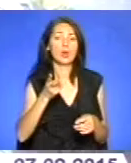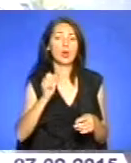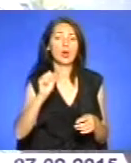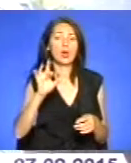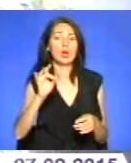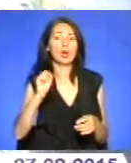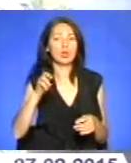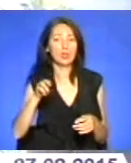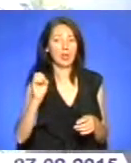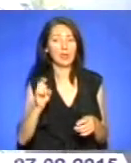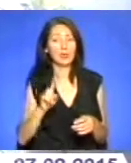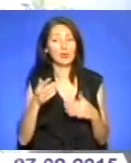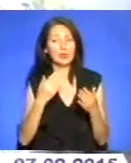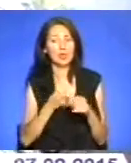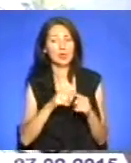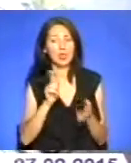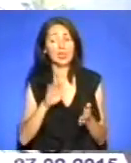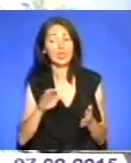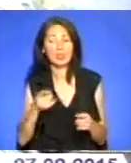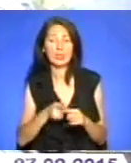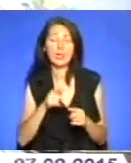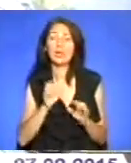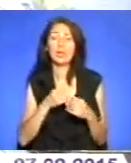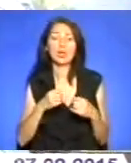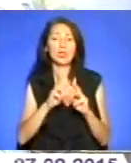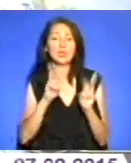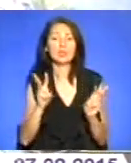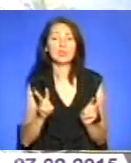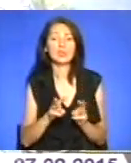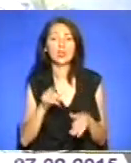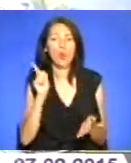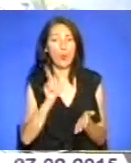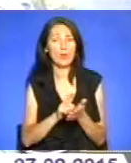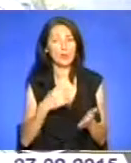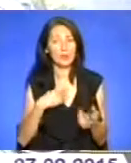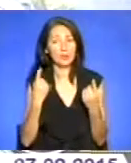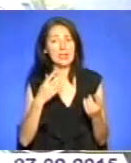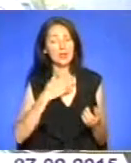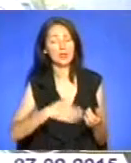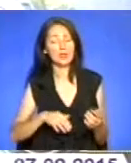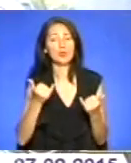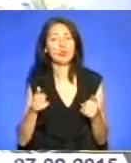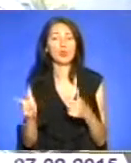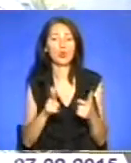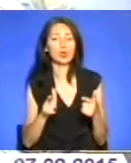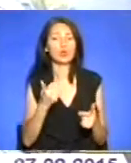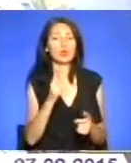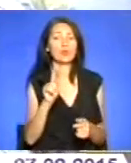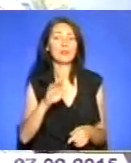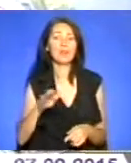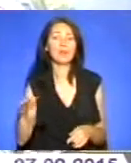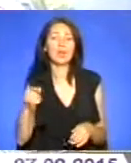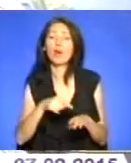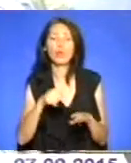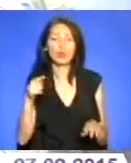стосується цих діток, це святий обов'язок. І ми з великим задоволенням сьогодні готові, щоб дітки відчули